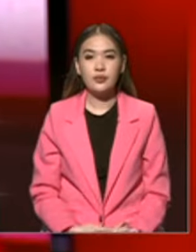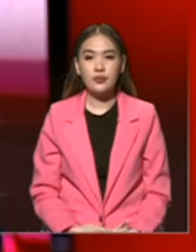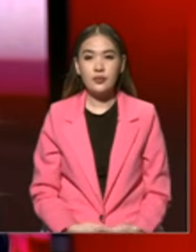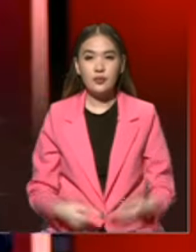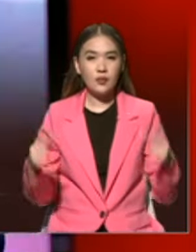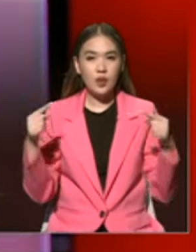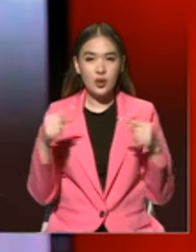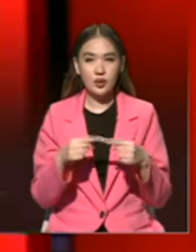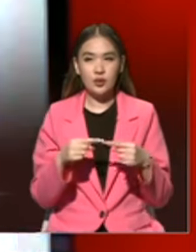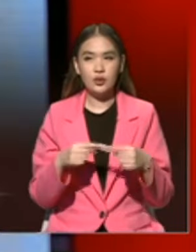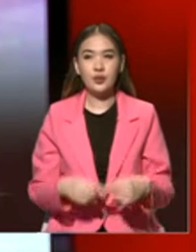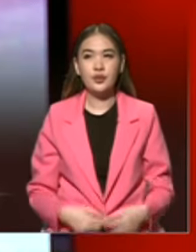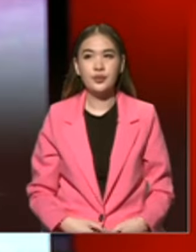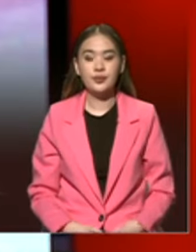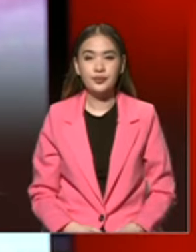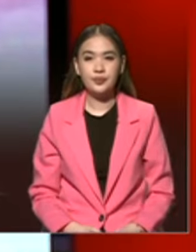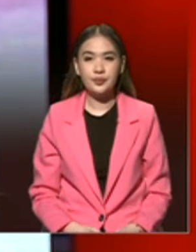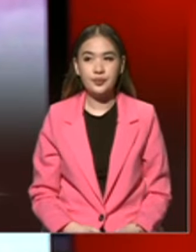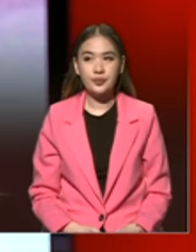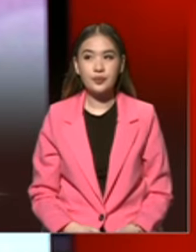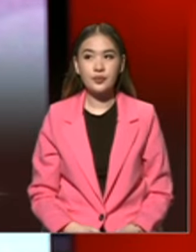Нақты. Нақты.